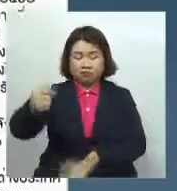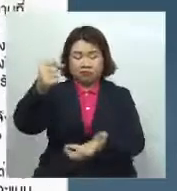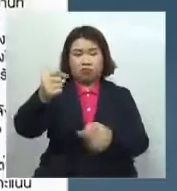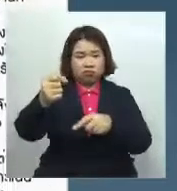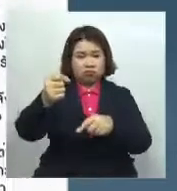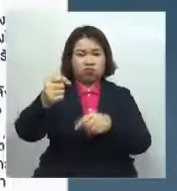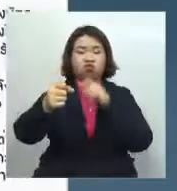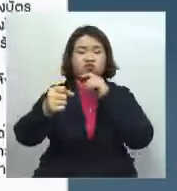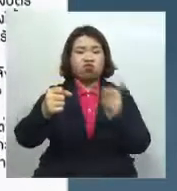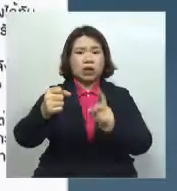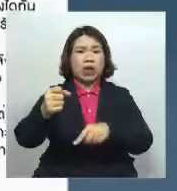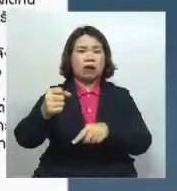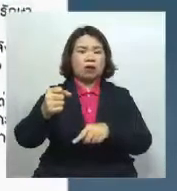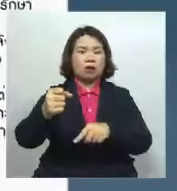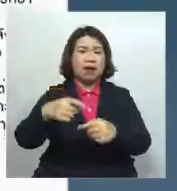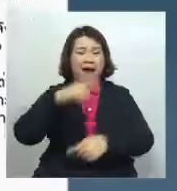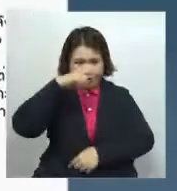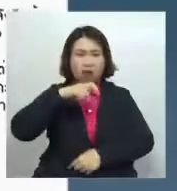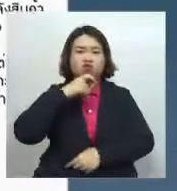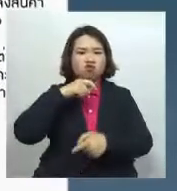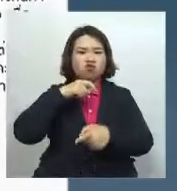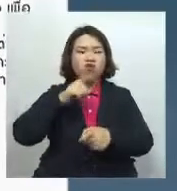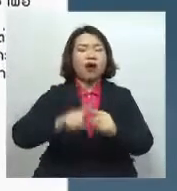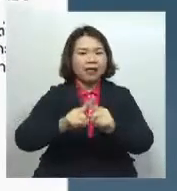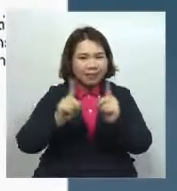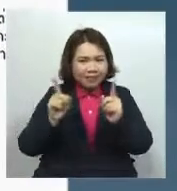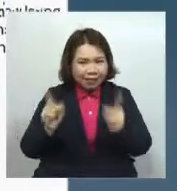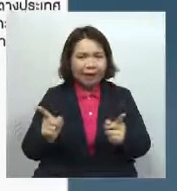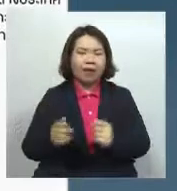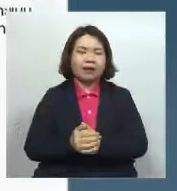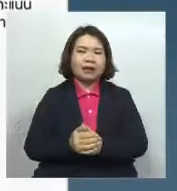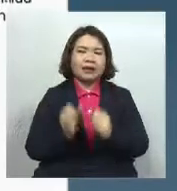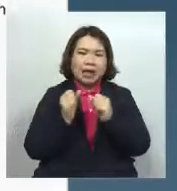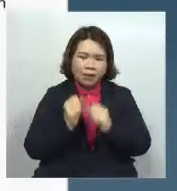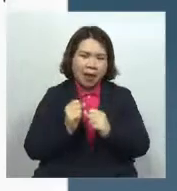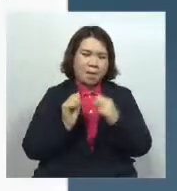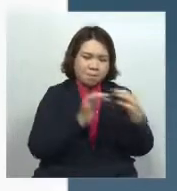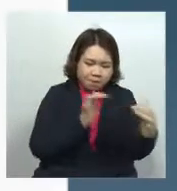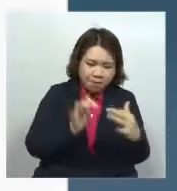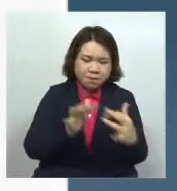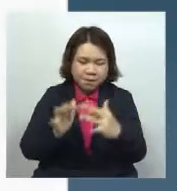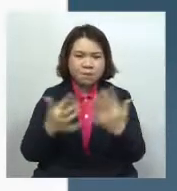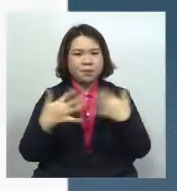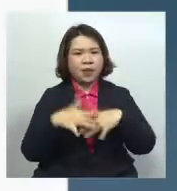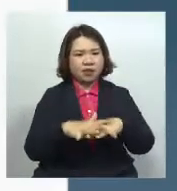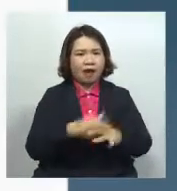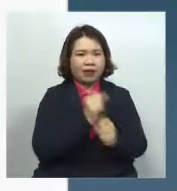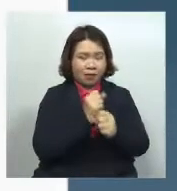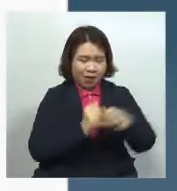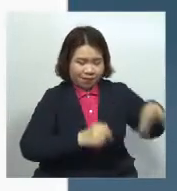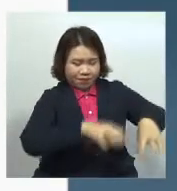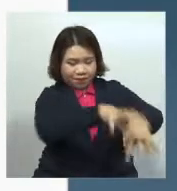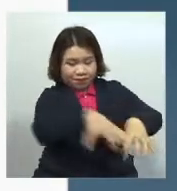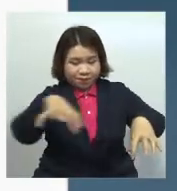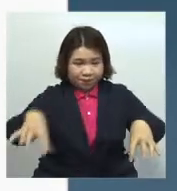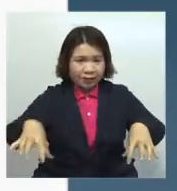ที่อัี้ส่วนของอยู่รับอยในประเทศไยแล้วแต่ว่เขาบอกว่า พยายามตดตประสานงไปยหนวยงานทเกี่วข้องที่ได้มีการทำงานรมก 3